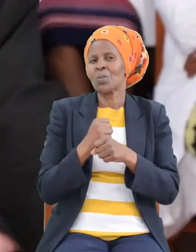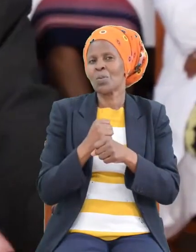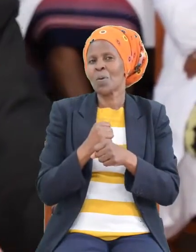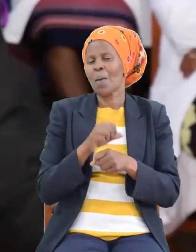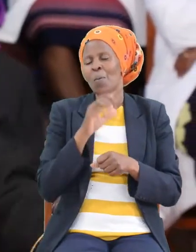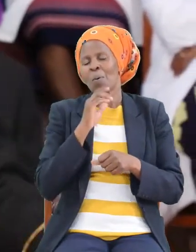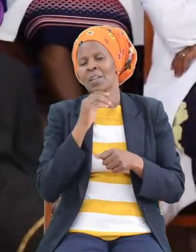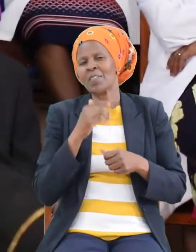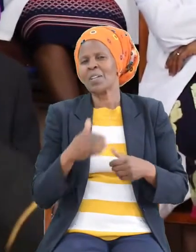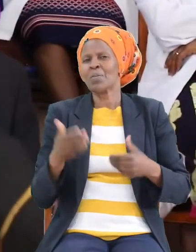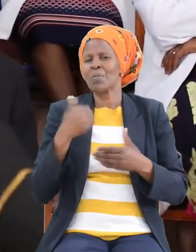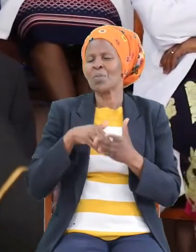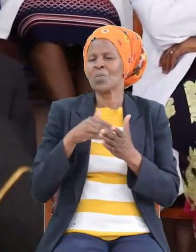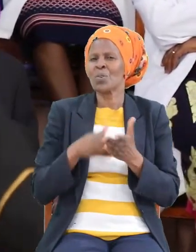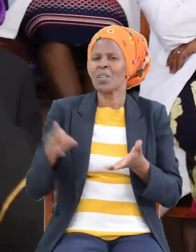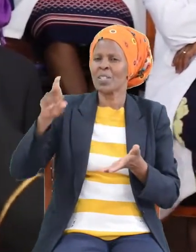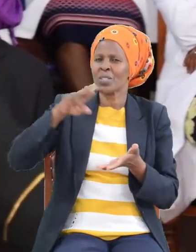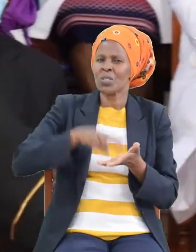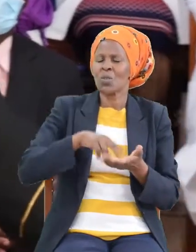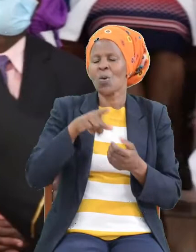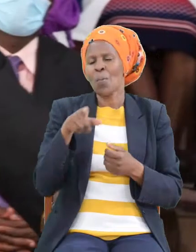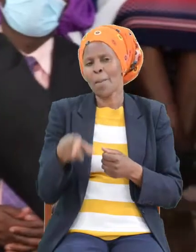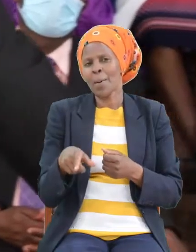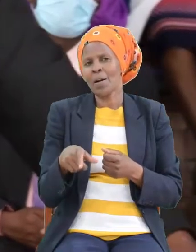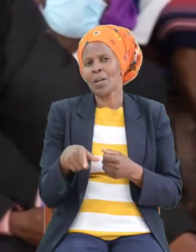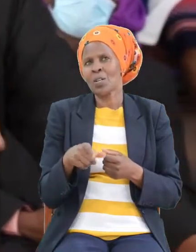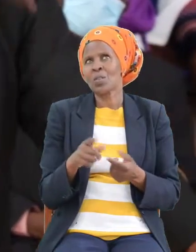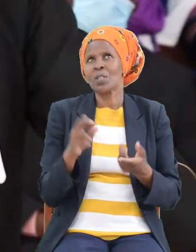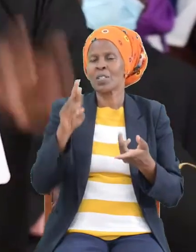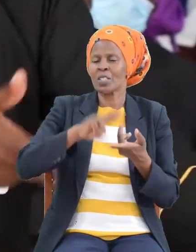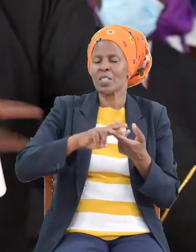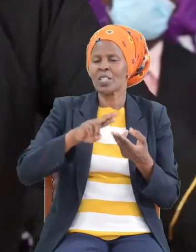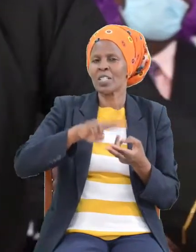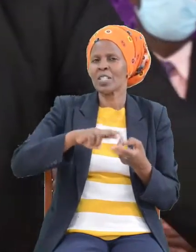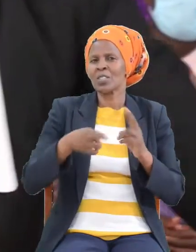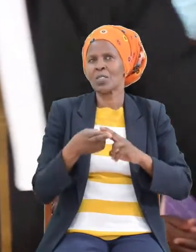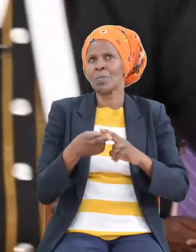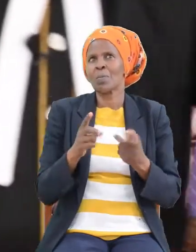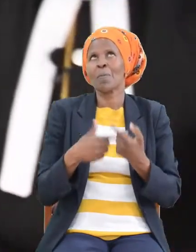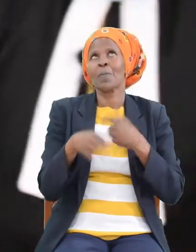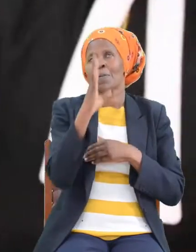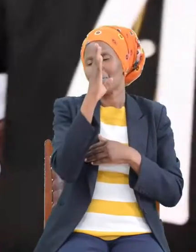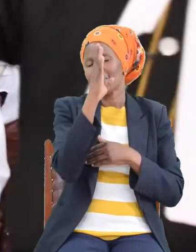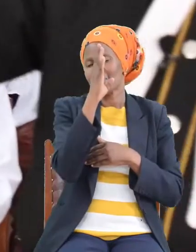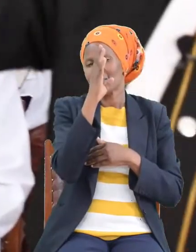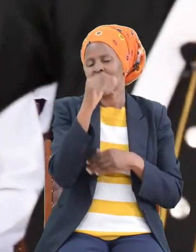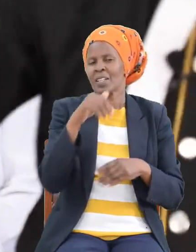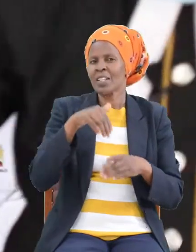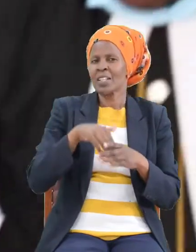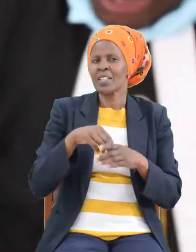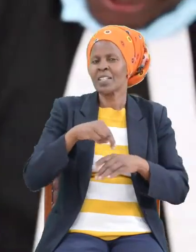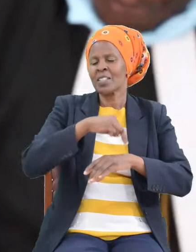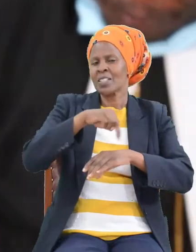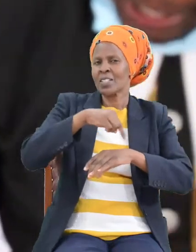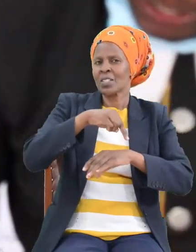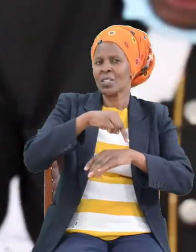cha kuwalegesha tena katika hali yenu, katika uhusiano wenu na Mungu wenu, katika inchi ambayo